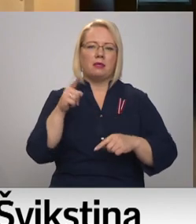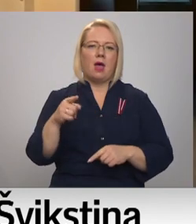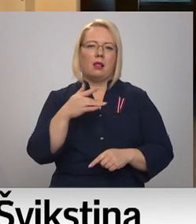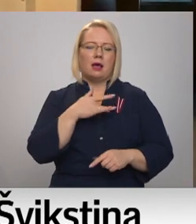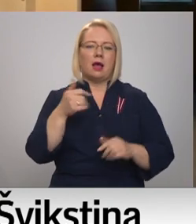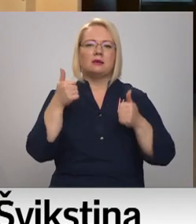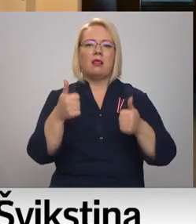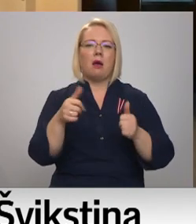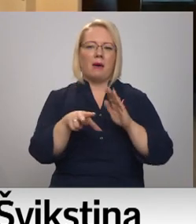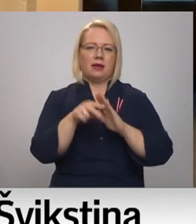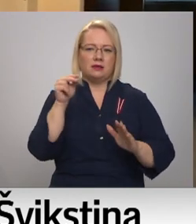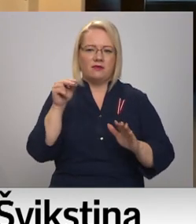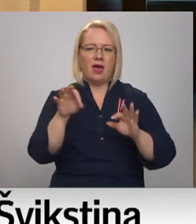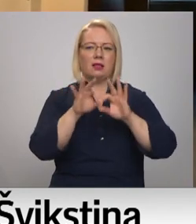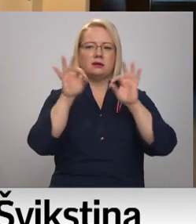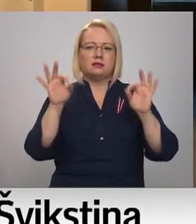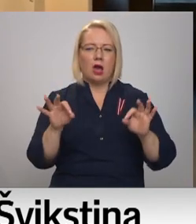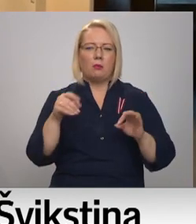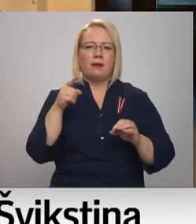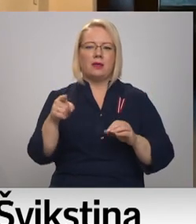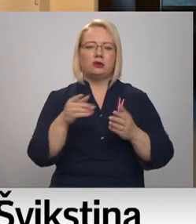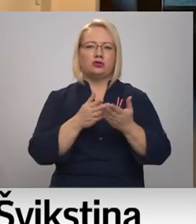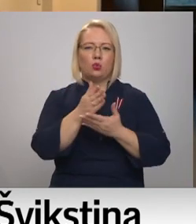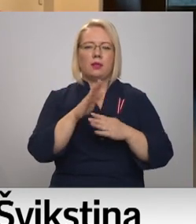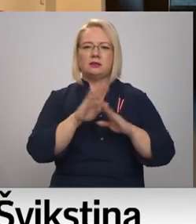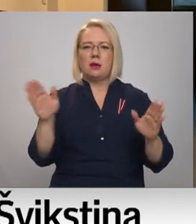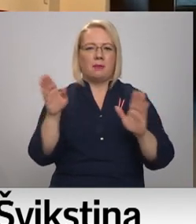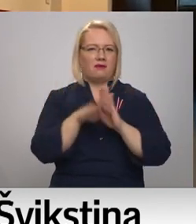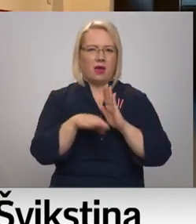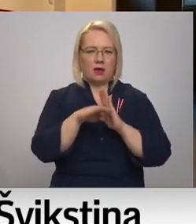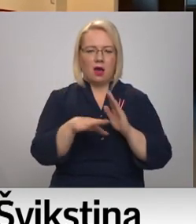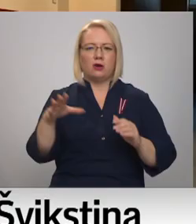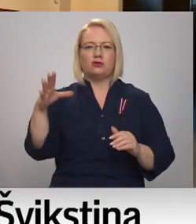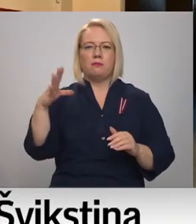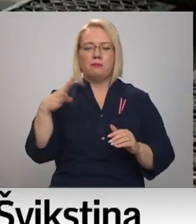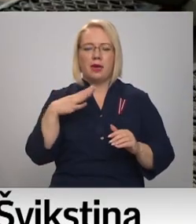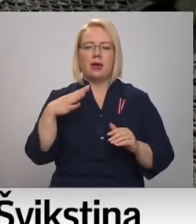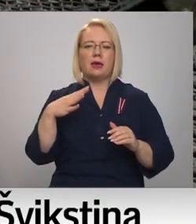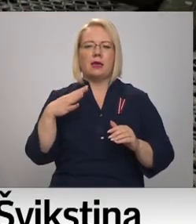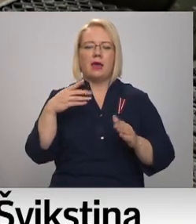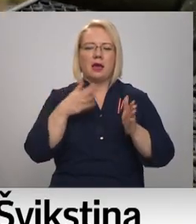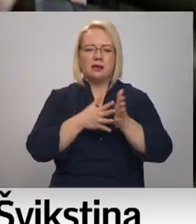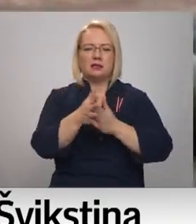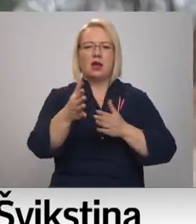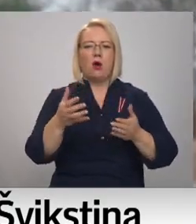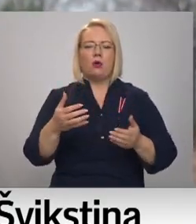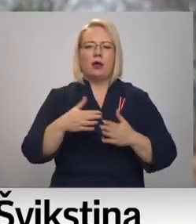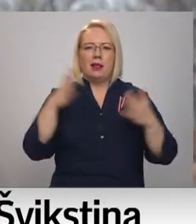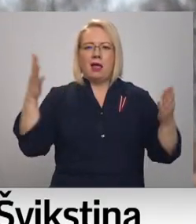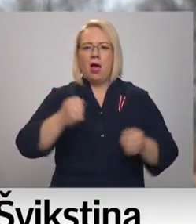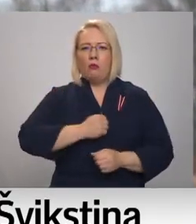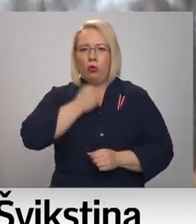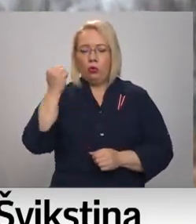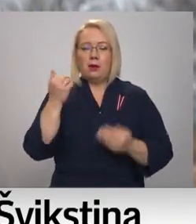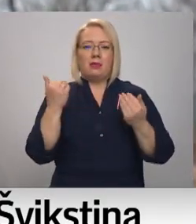izvēle. Sākumā, jā, šis solis nebija vienkāršs, jo bija aiziet cauri lielām grūtībām, bet tagad